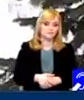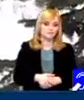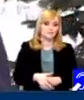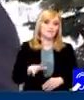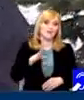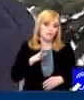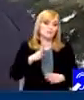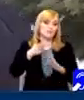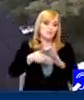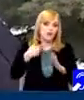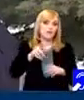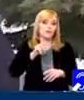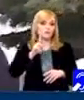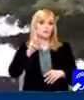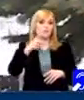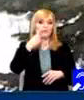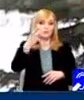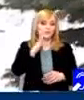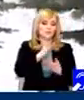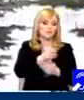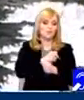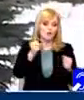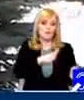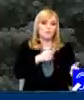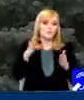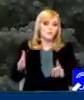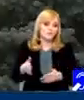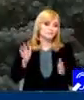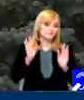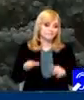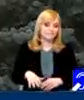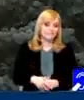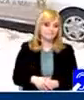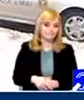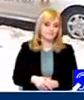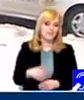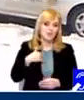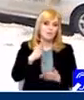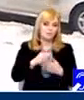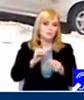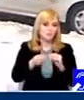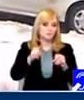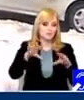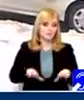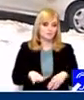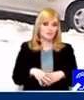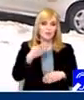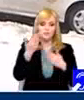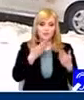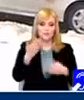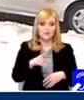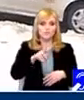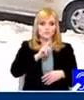că a fost o alertă de bombă, a fost amânată. Nu știu din ce cauză. Este treabă de rezolvat. Nu știu, că eu am întrebat de lume și au zis că